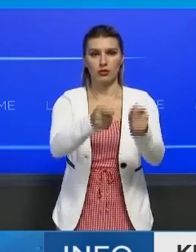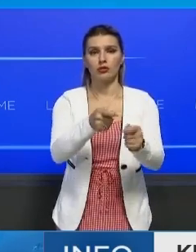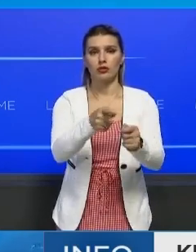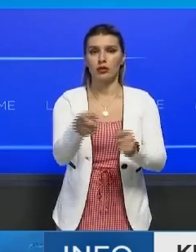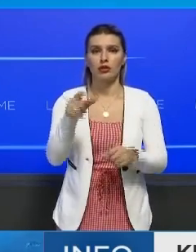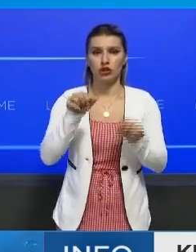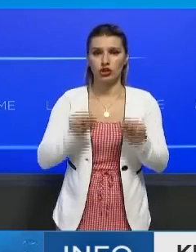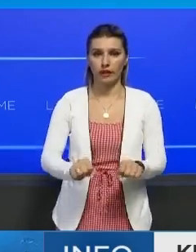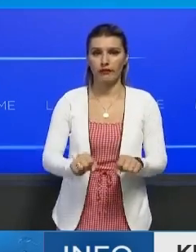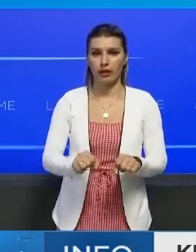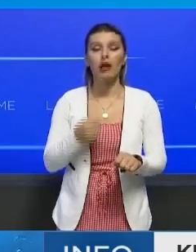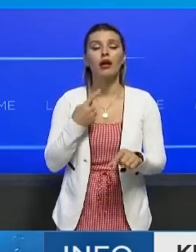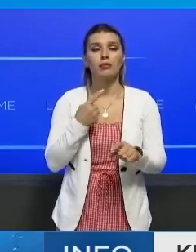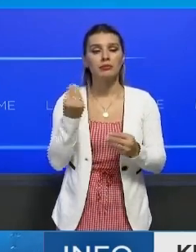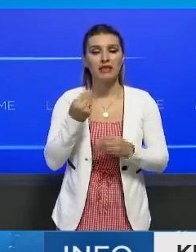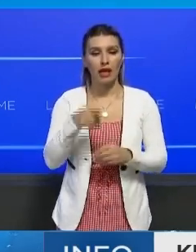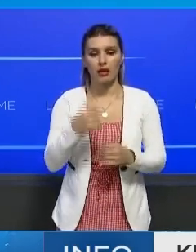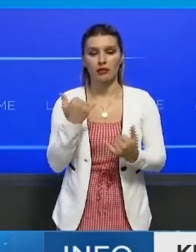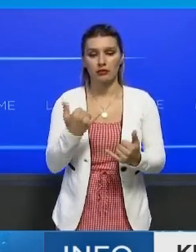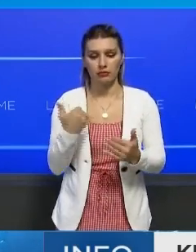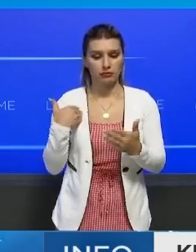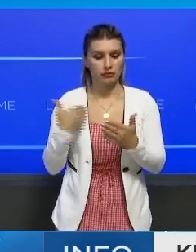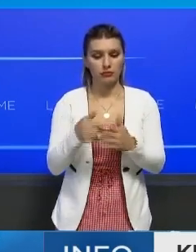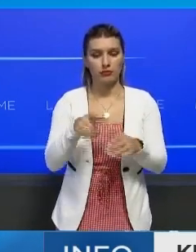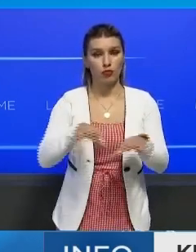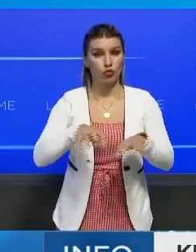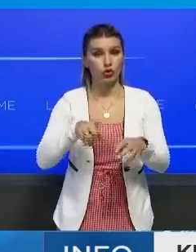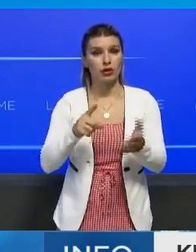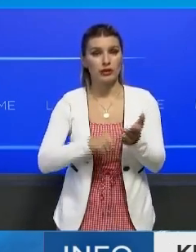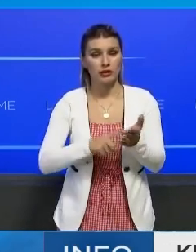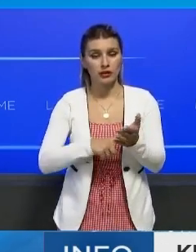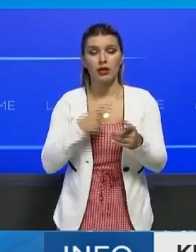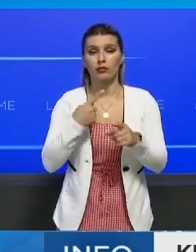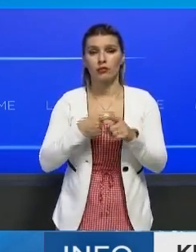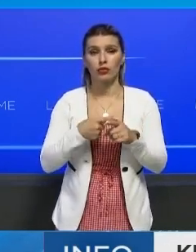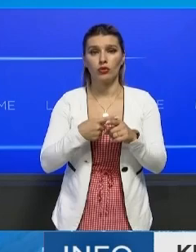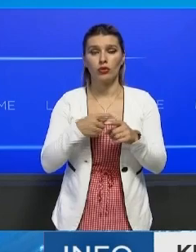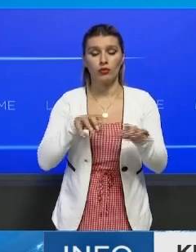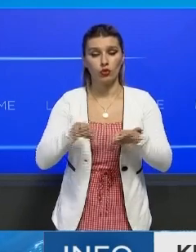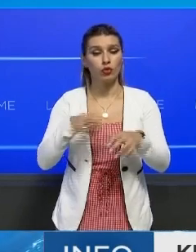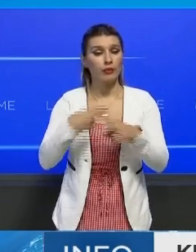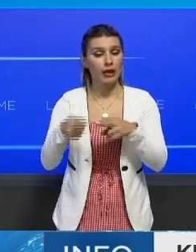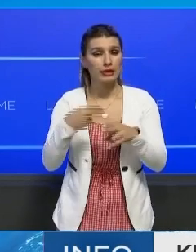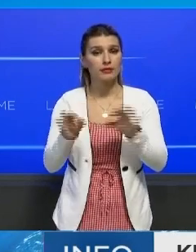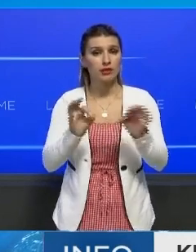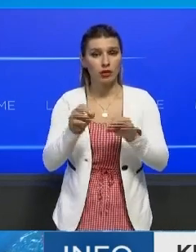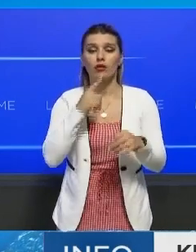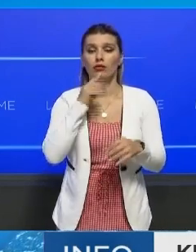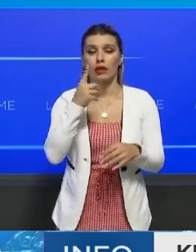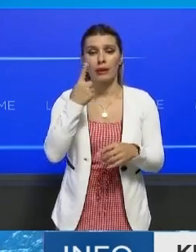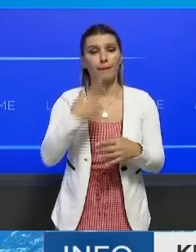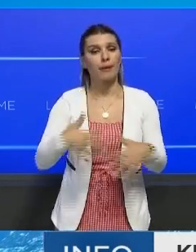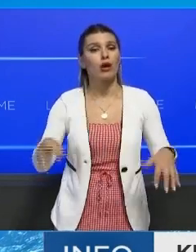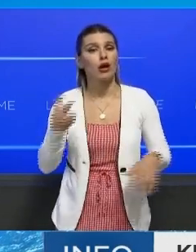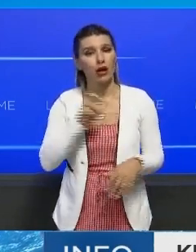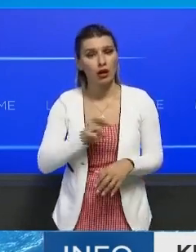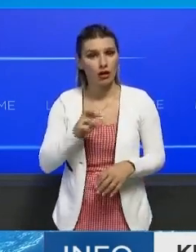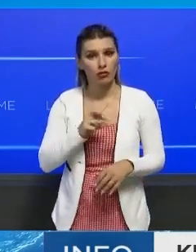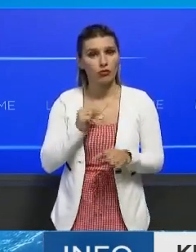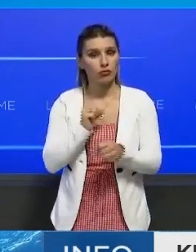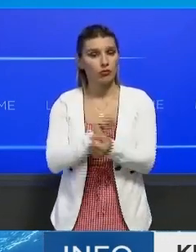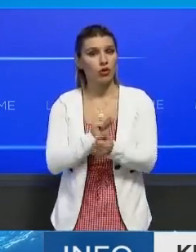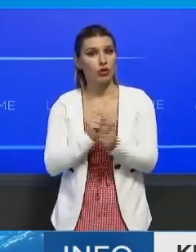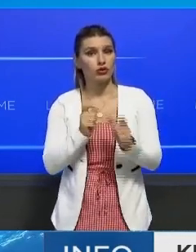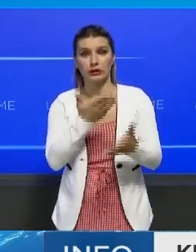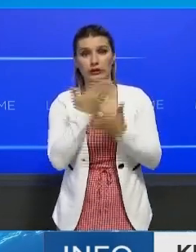themelore, ku sipas tyre gjatë këtij viti ndaj punëtorëve të sigurimit dhe pastrimit është në borx prej 1 milion euro. Kjo protestë u përkra